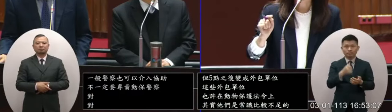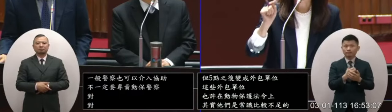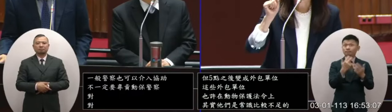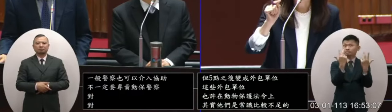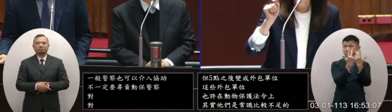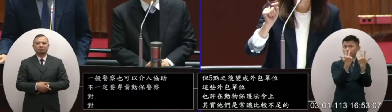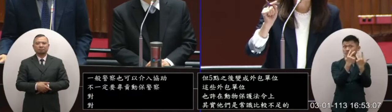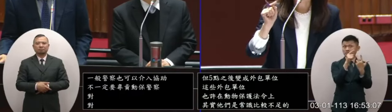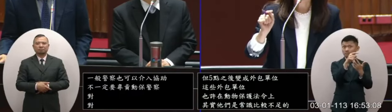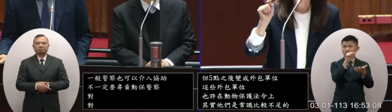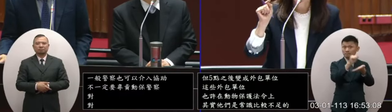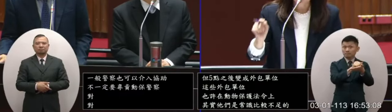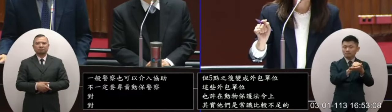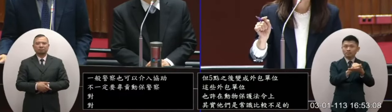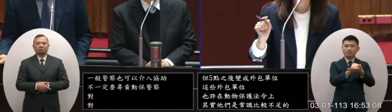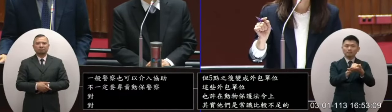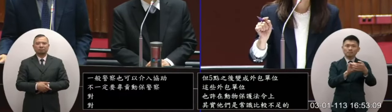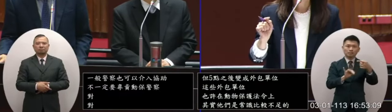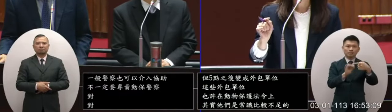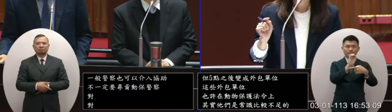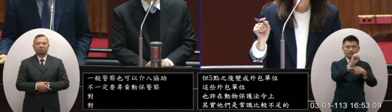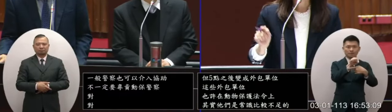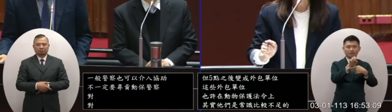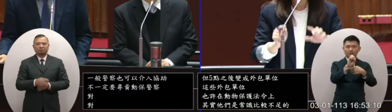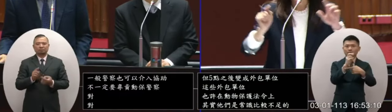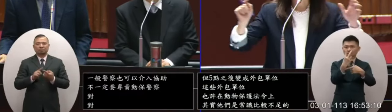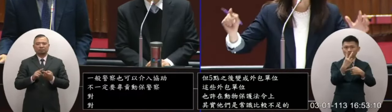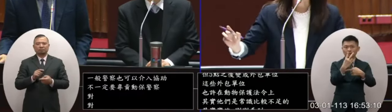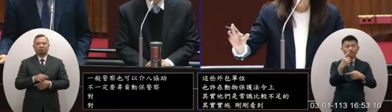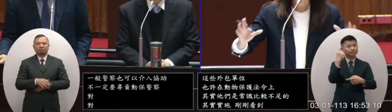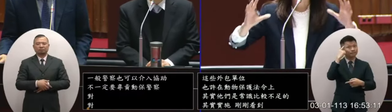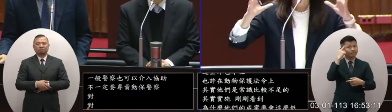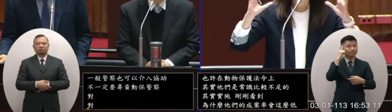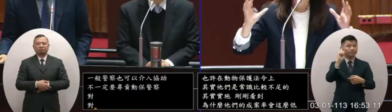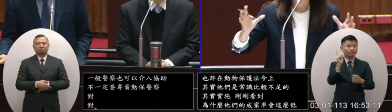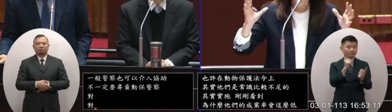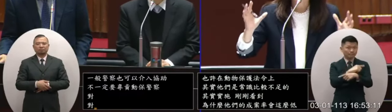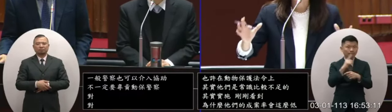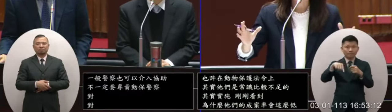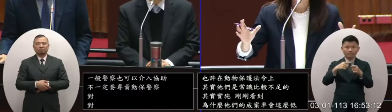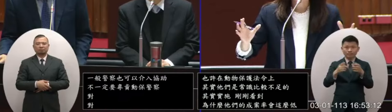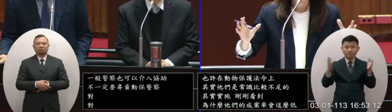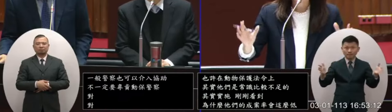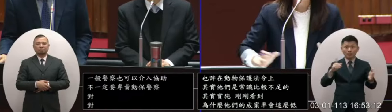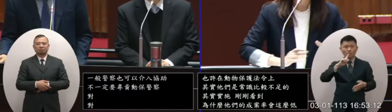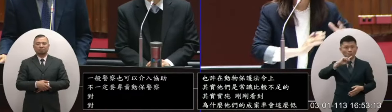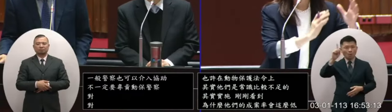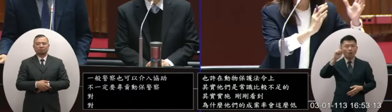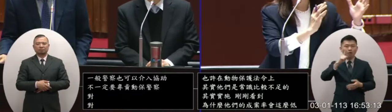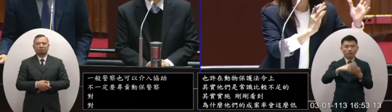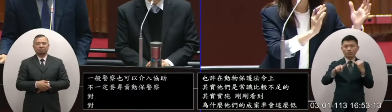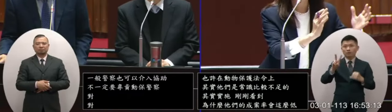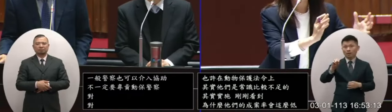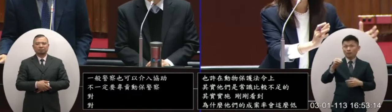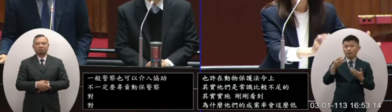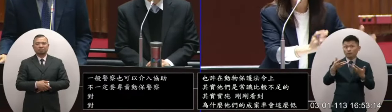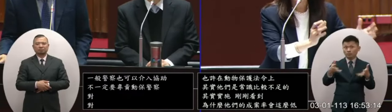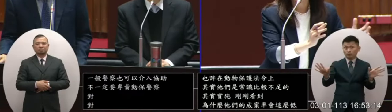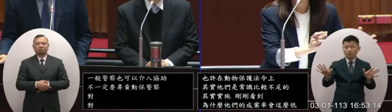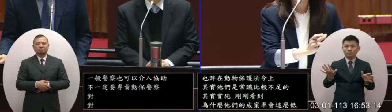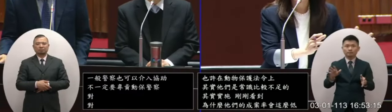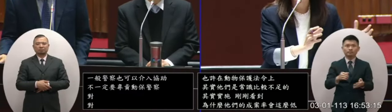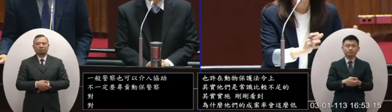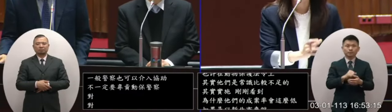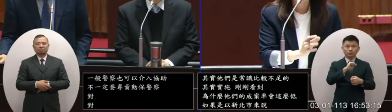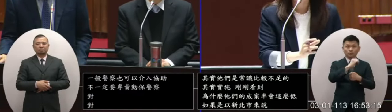案率只有0.02%， 对， 也就是说一整年当中有3万多件，但是它真正能够违